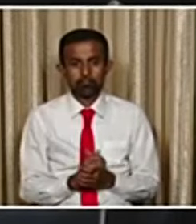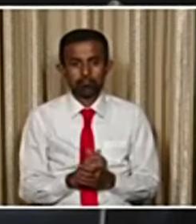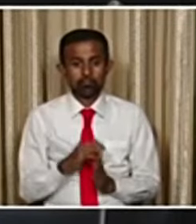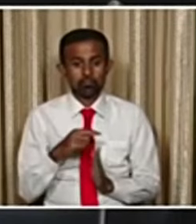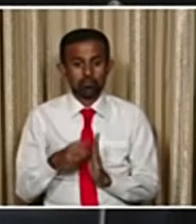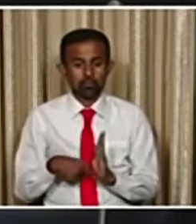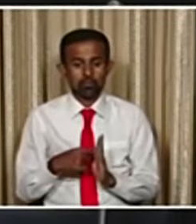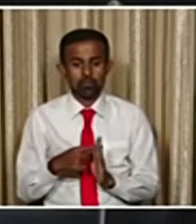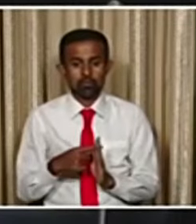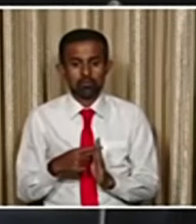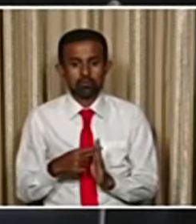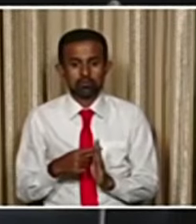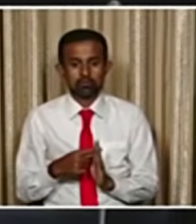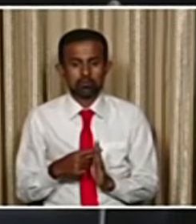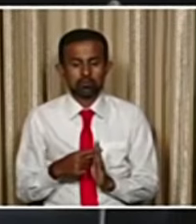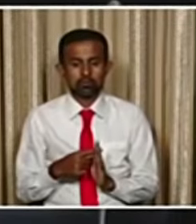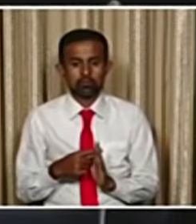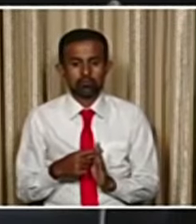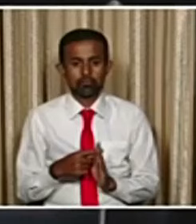ಮೇರಾಟ